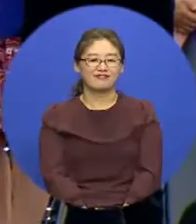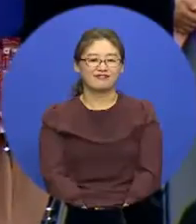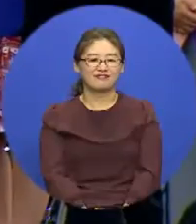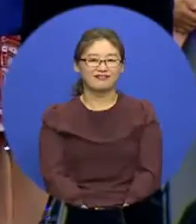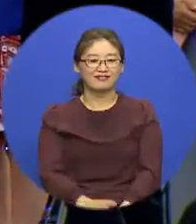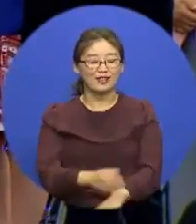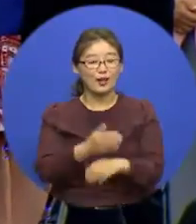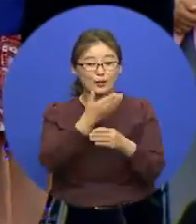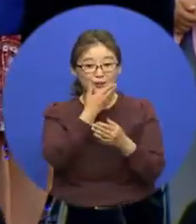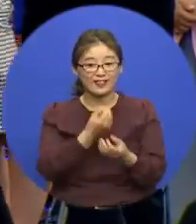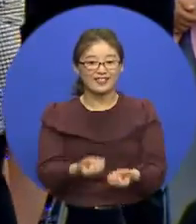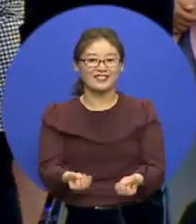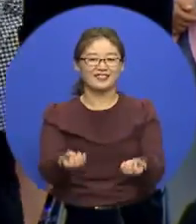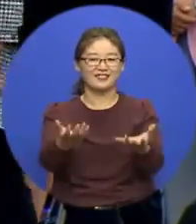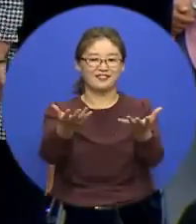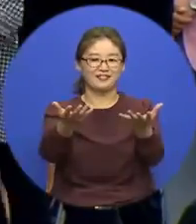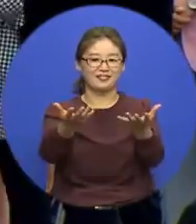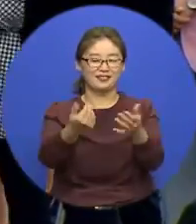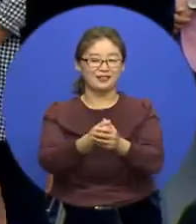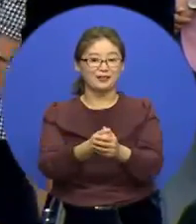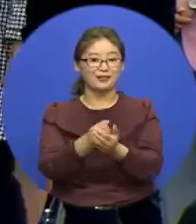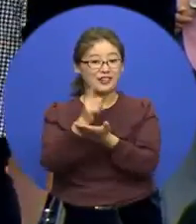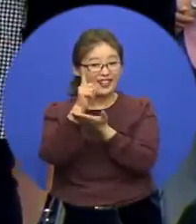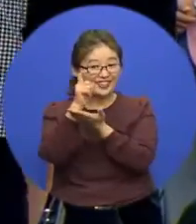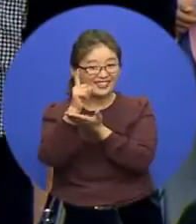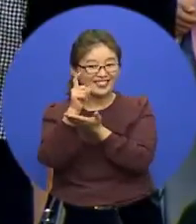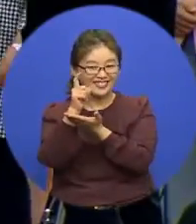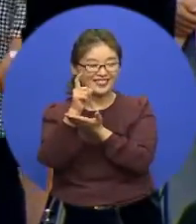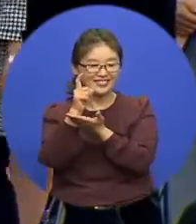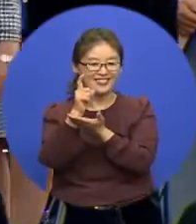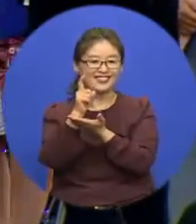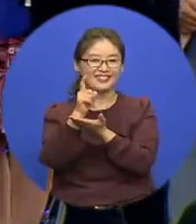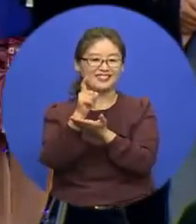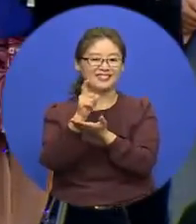네, 축하드리겠습니다. 사진 촬영 한번 할게요.